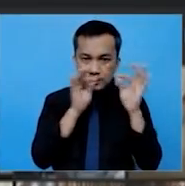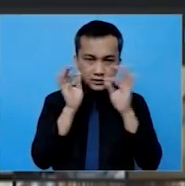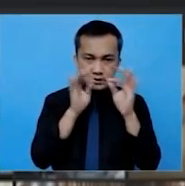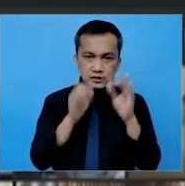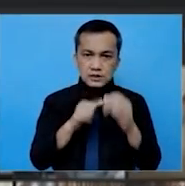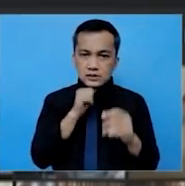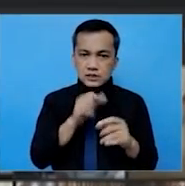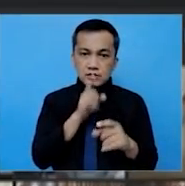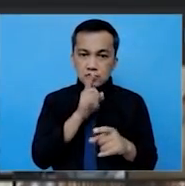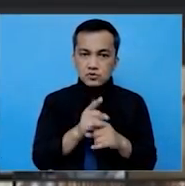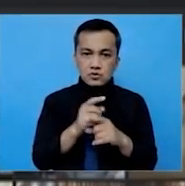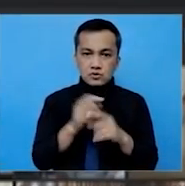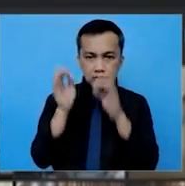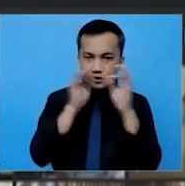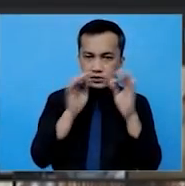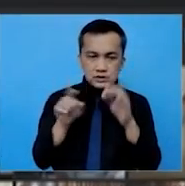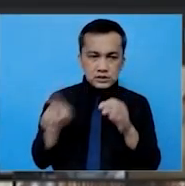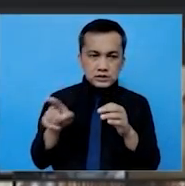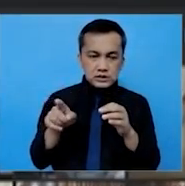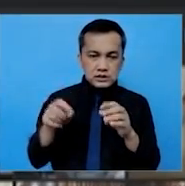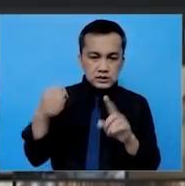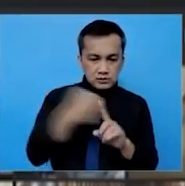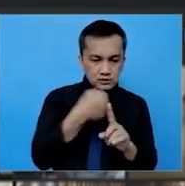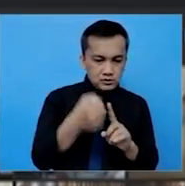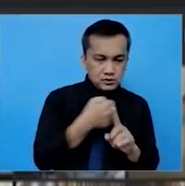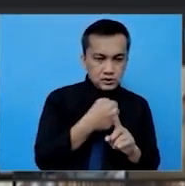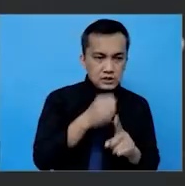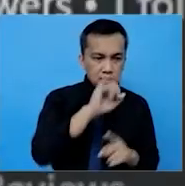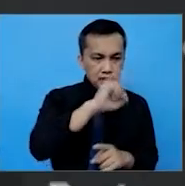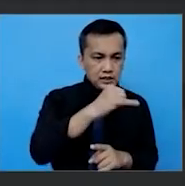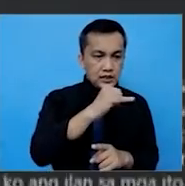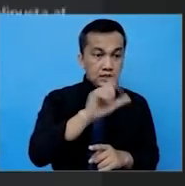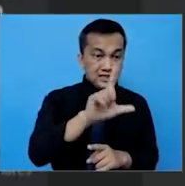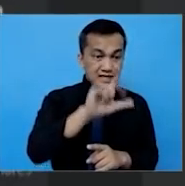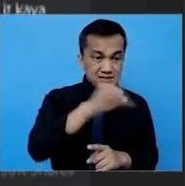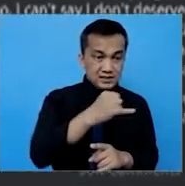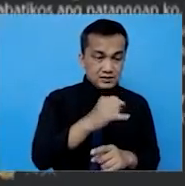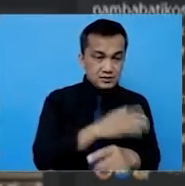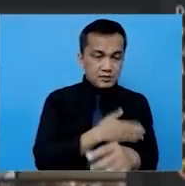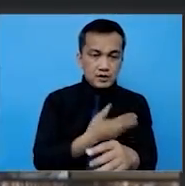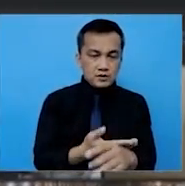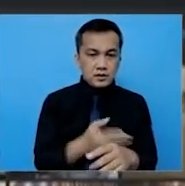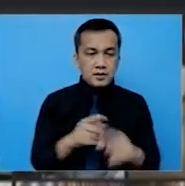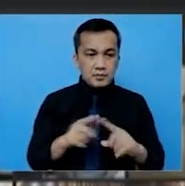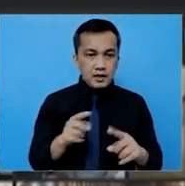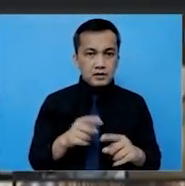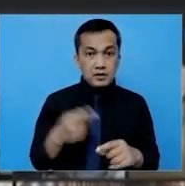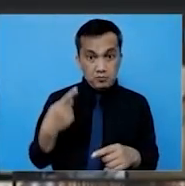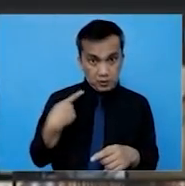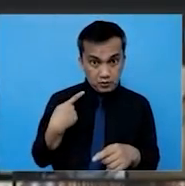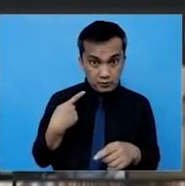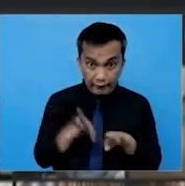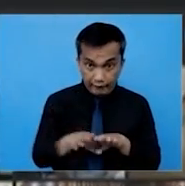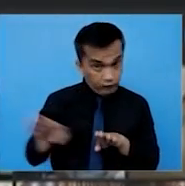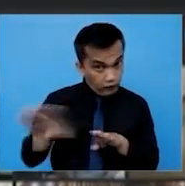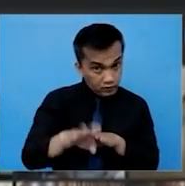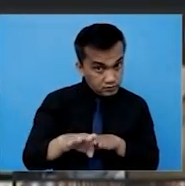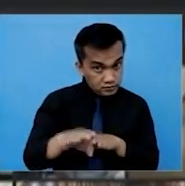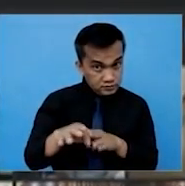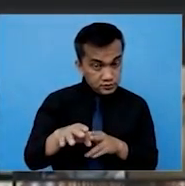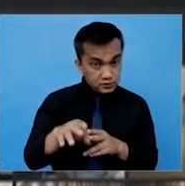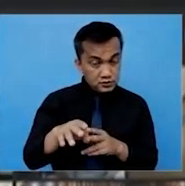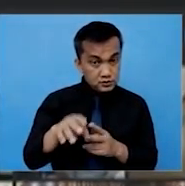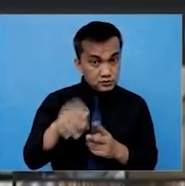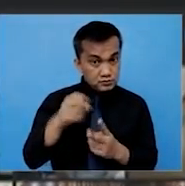nagdodroga siya at sinasaktan niya si LJ at ang kanilang mga anak. Eh, may third party bang involved? Nahihiyang pag-amin